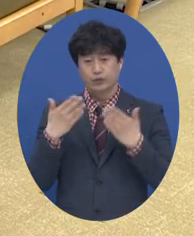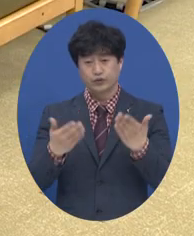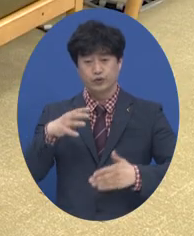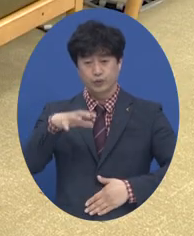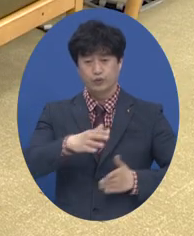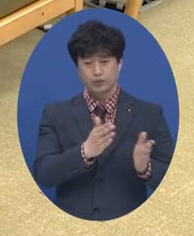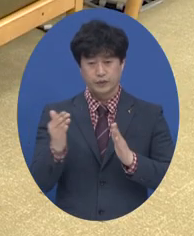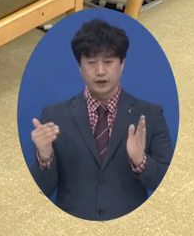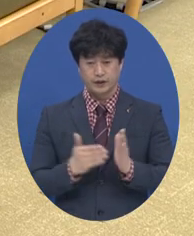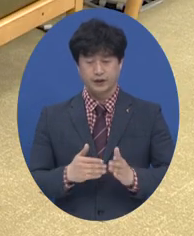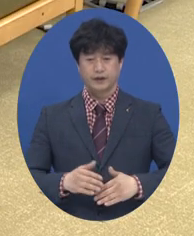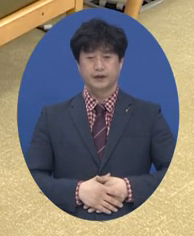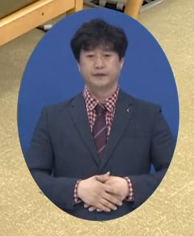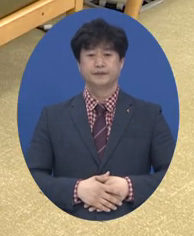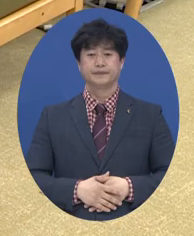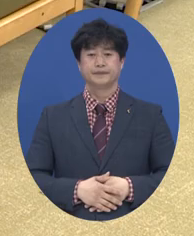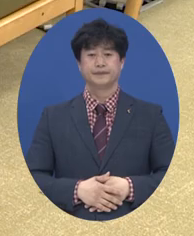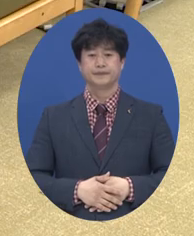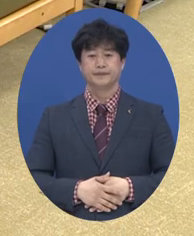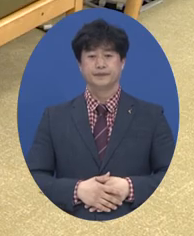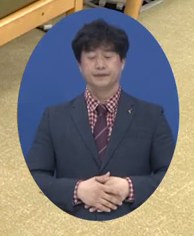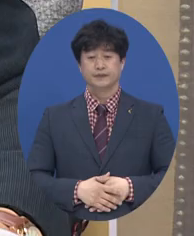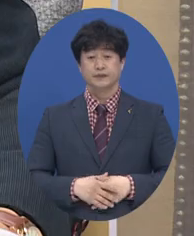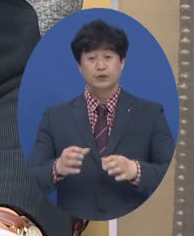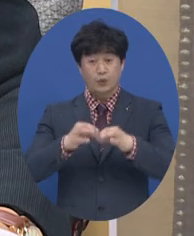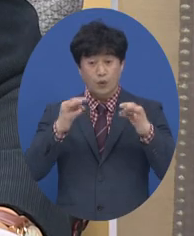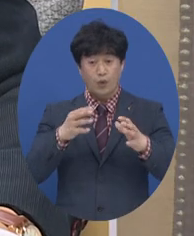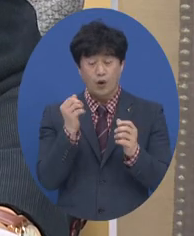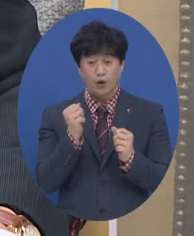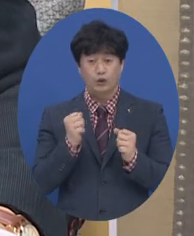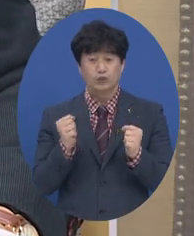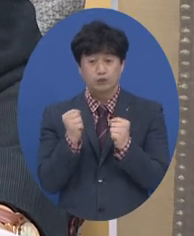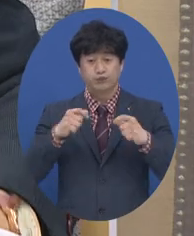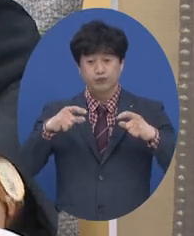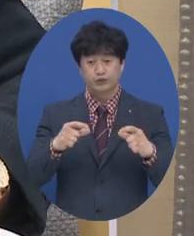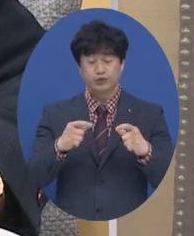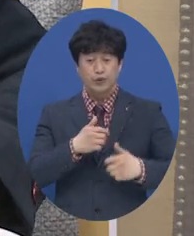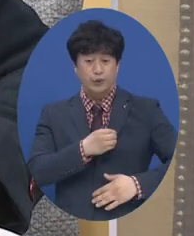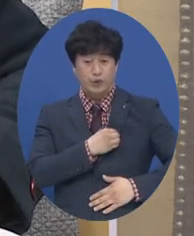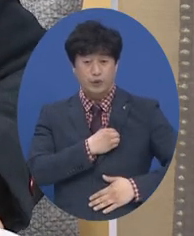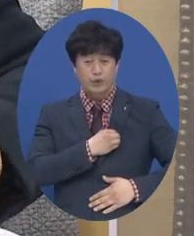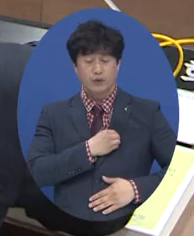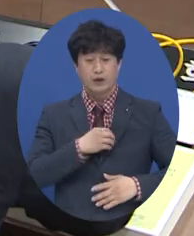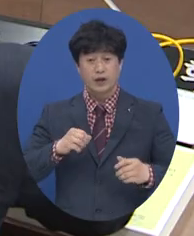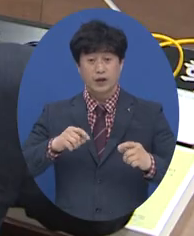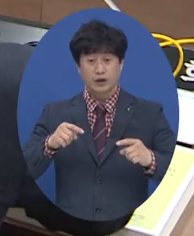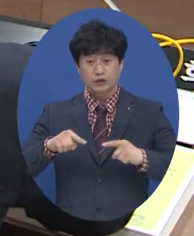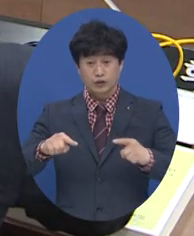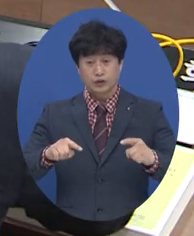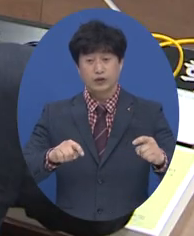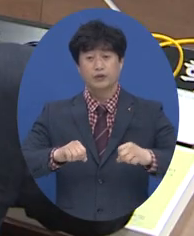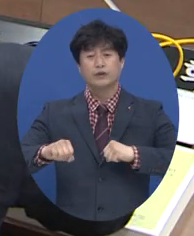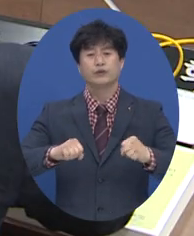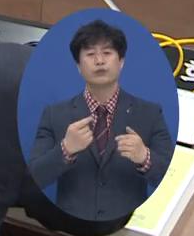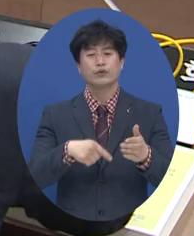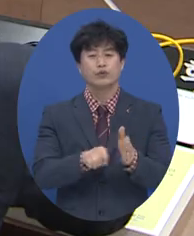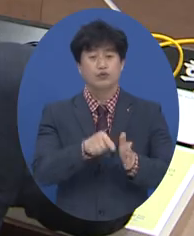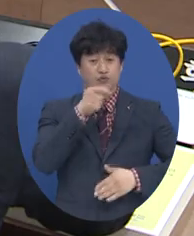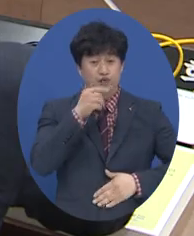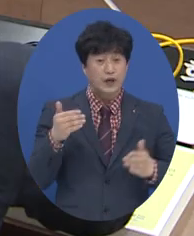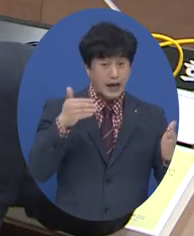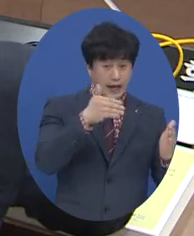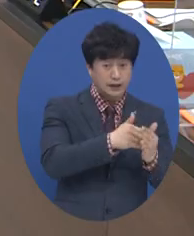회의실 휴게 공간이 마련되었습니다 그 단 북부도 이와는 의정 활동을 위해 수원까지 가야 했지만